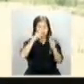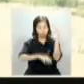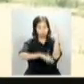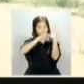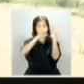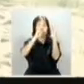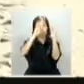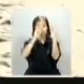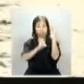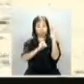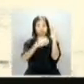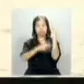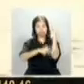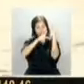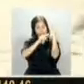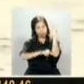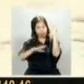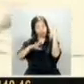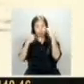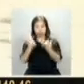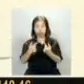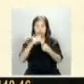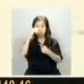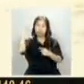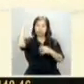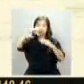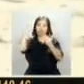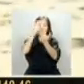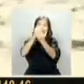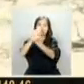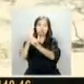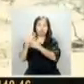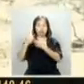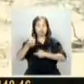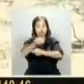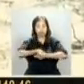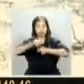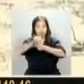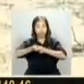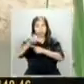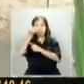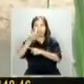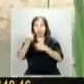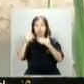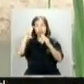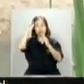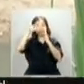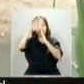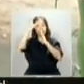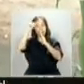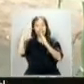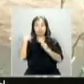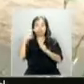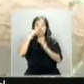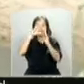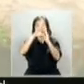แต่ 3-5 เมตรแต่หลังจากฝนทิ้งช่วงประกอบกับเขื่อนกิ่วลมและกิ่วคอม้าในจังหวัดลำปางมีระดับน้ำเหลือน้อ